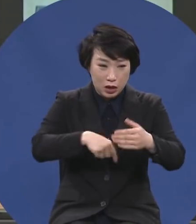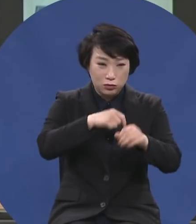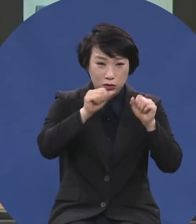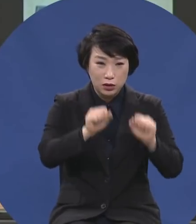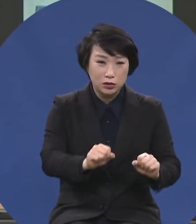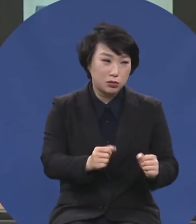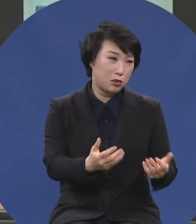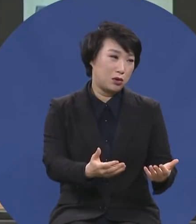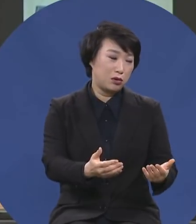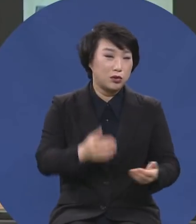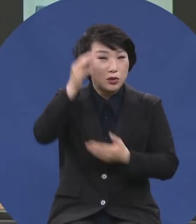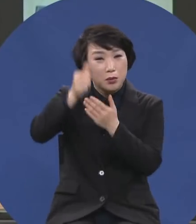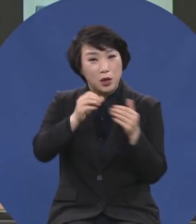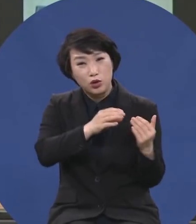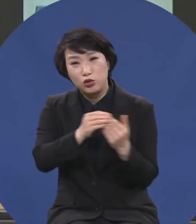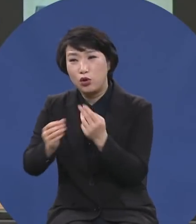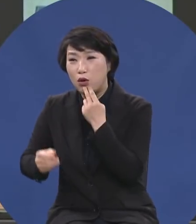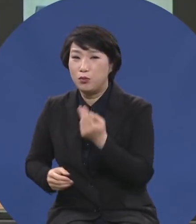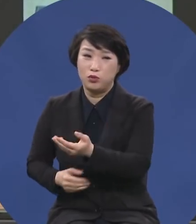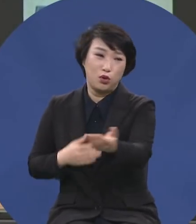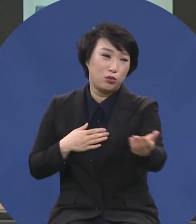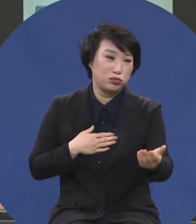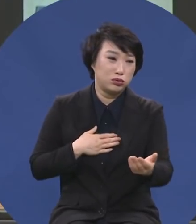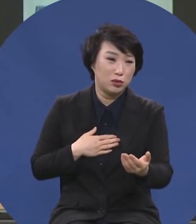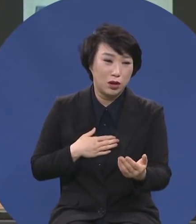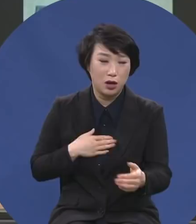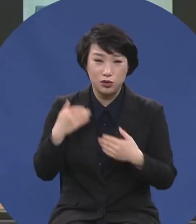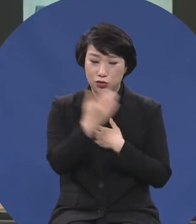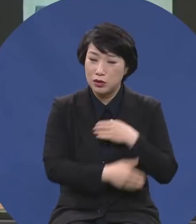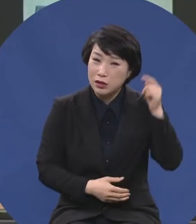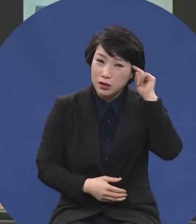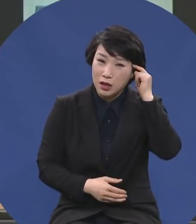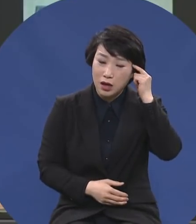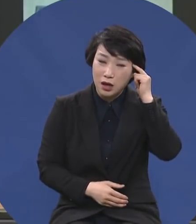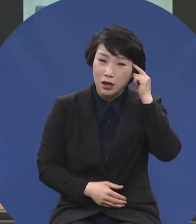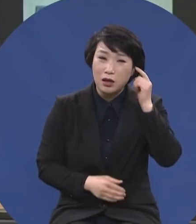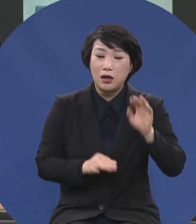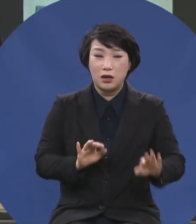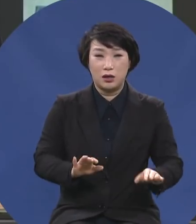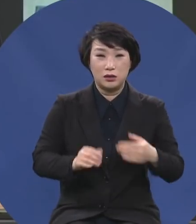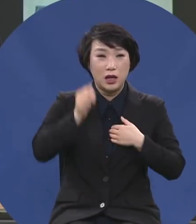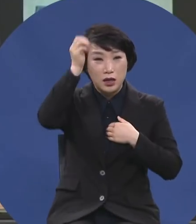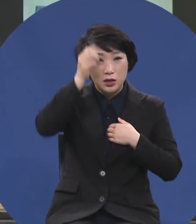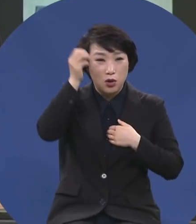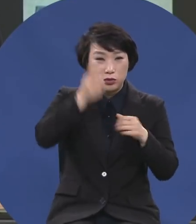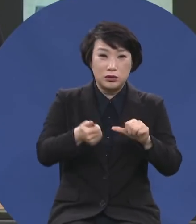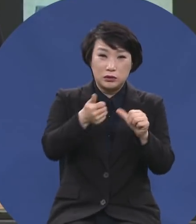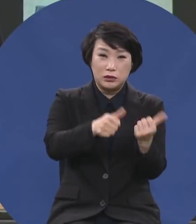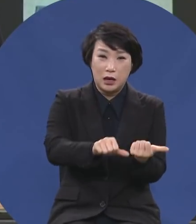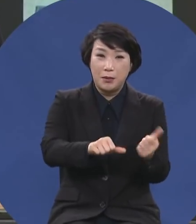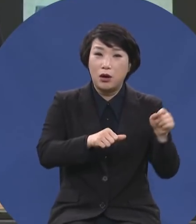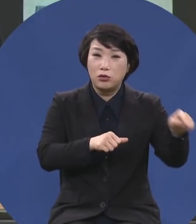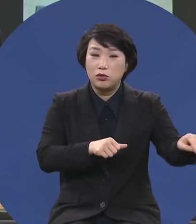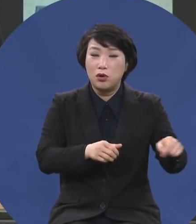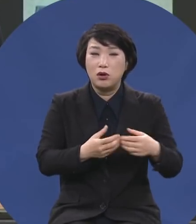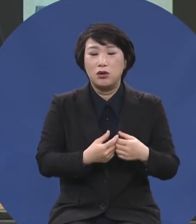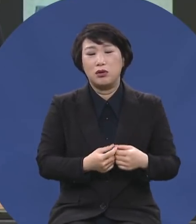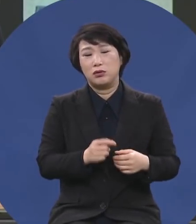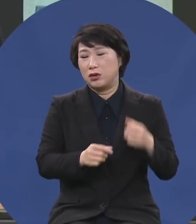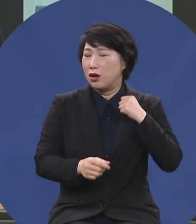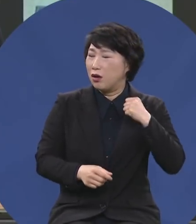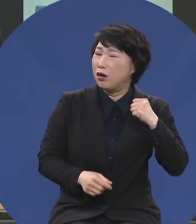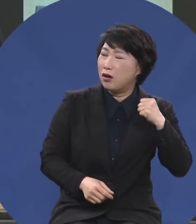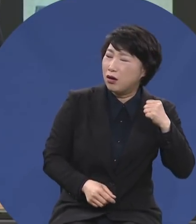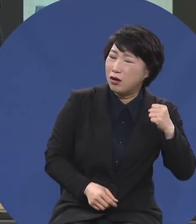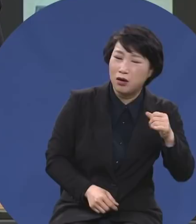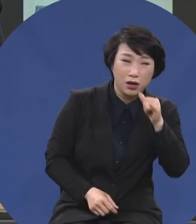있고 성령으로 인도받지 못하고 육신의 생각으로 내 영혼을 사망으로